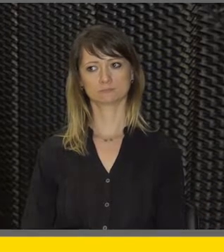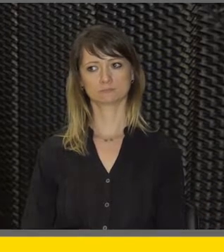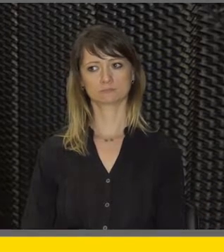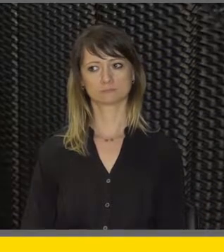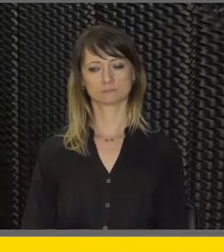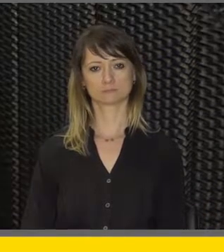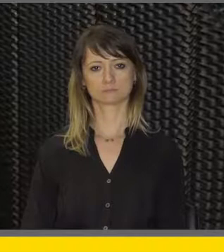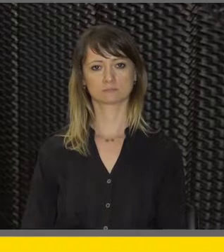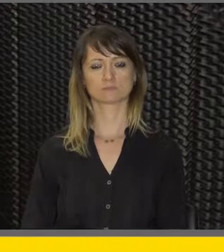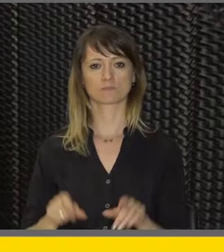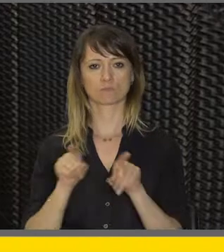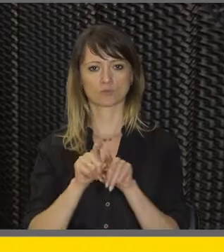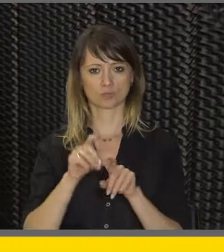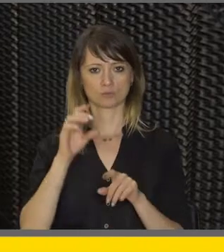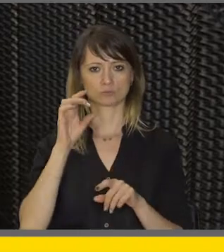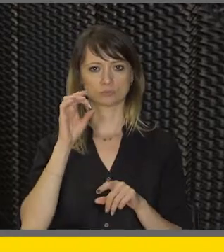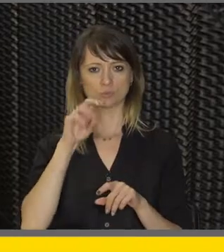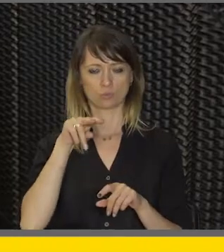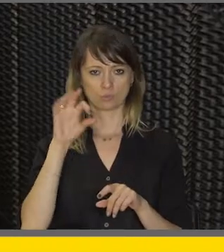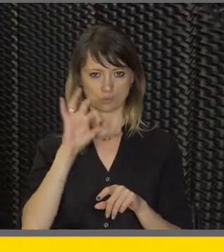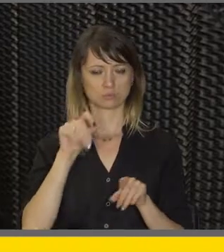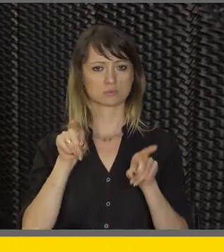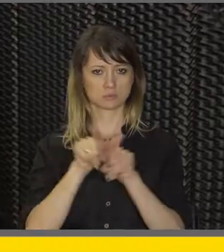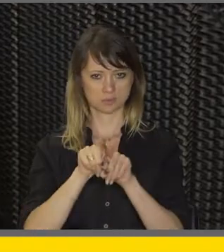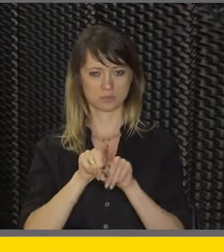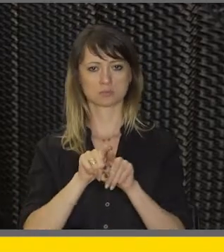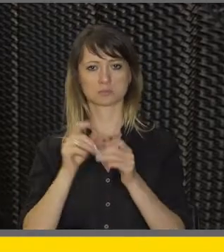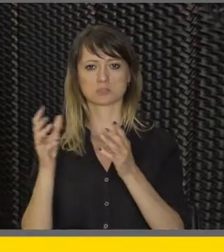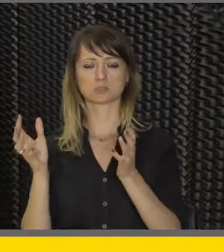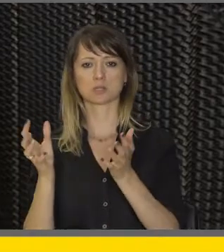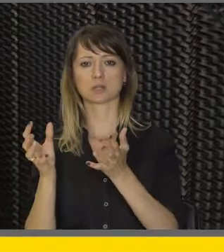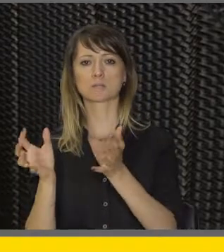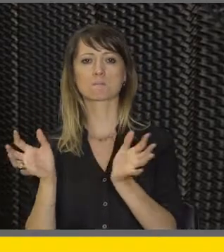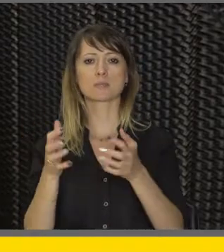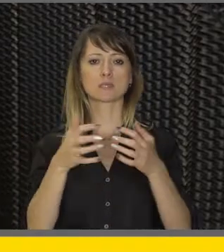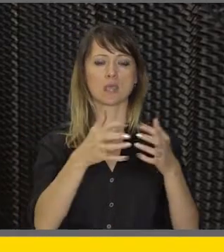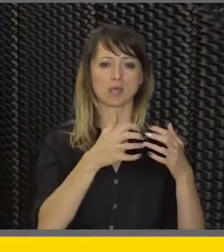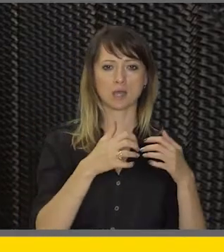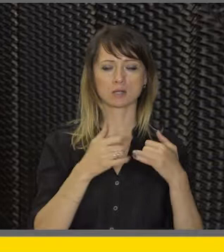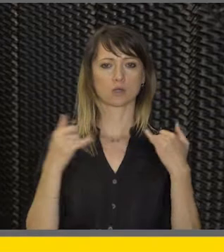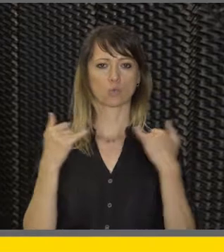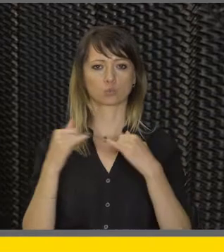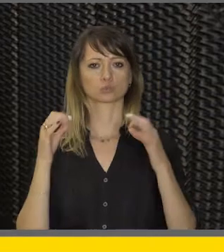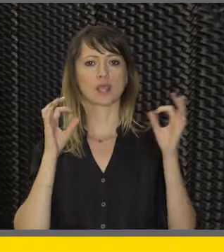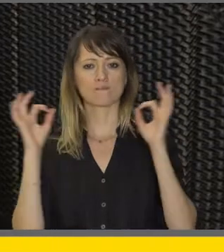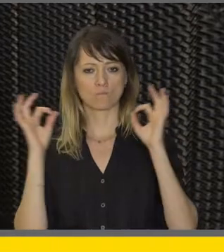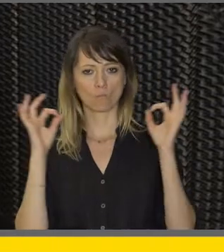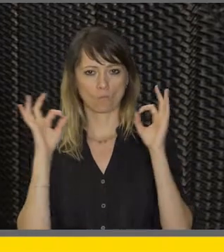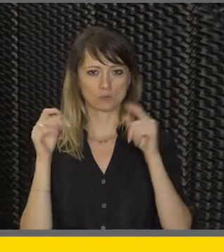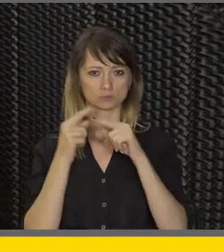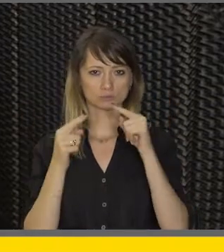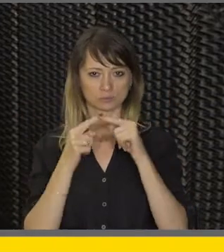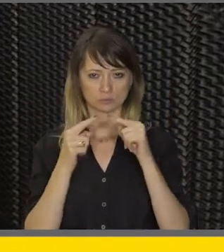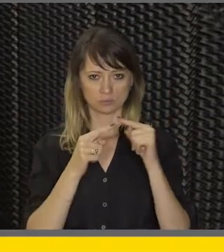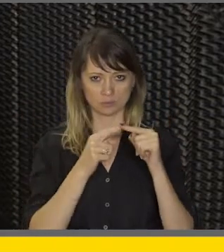w GUS-ie u nas też są takie cuda. Tak, to znaczy GUS zbiera pewne informacje szczątkowe, bym powiedział, dotyczące zielonej gospodarki, a